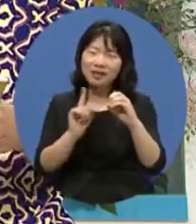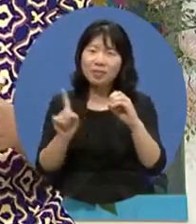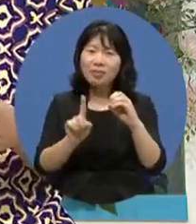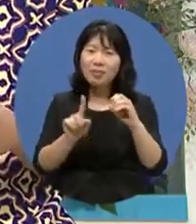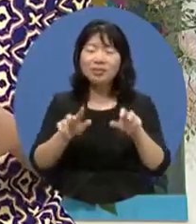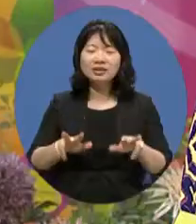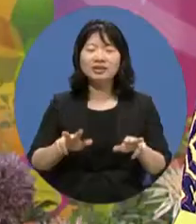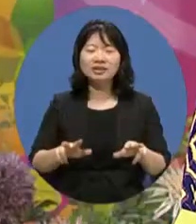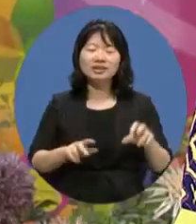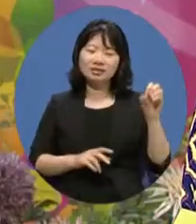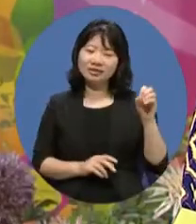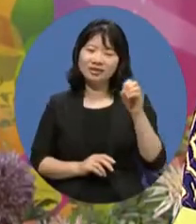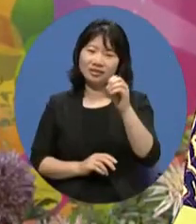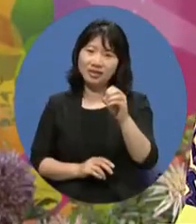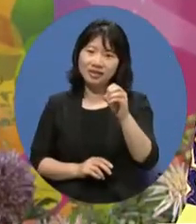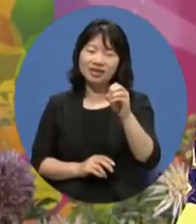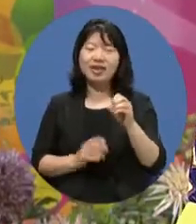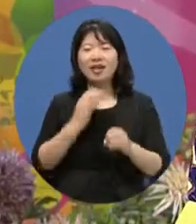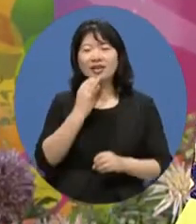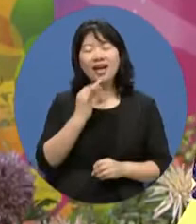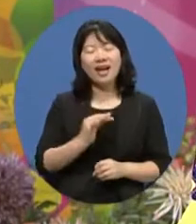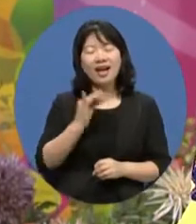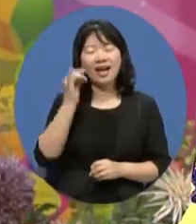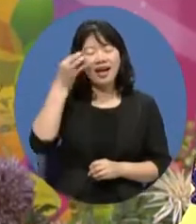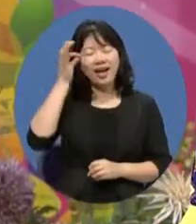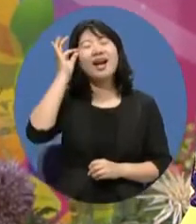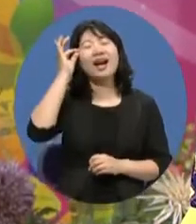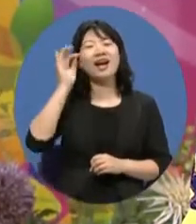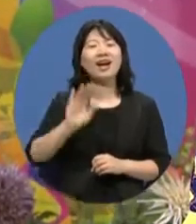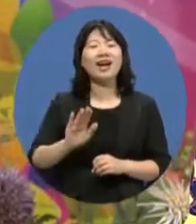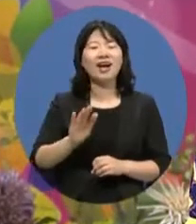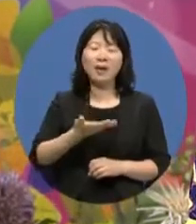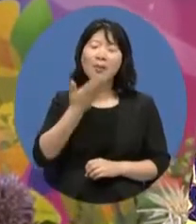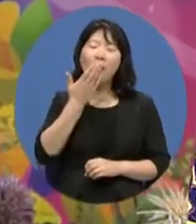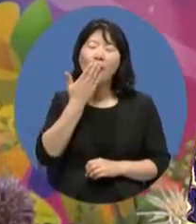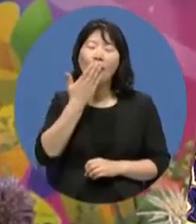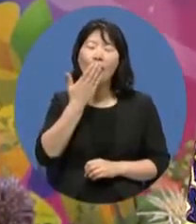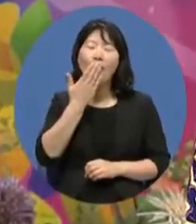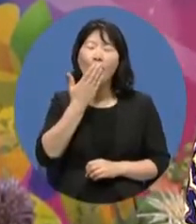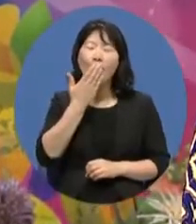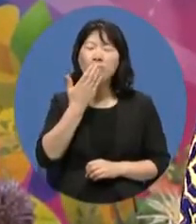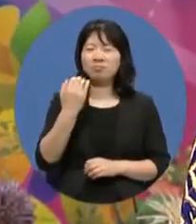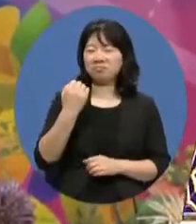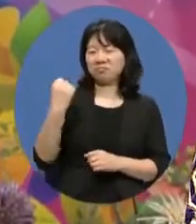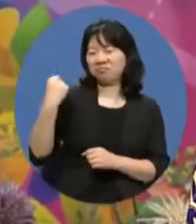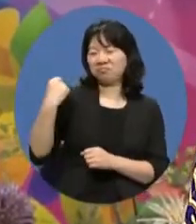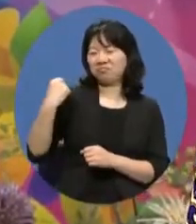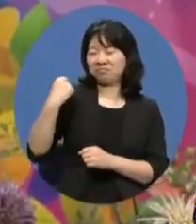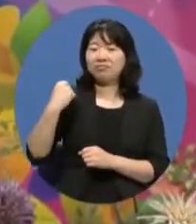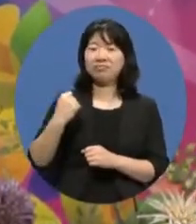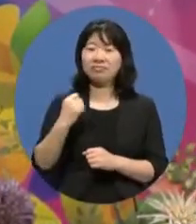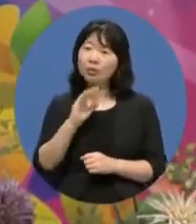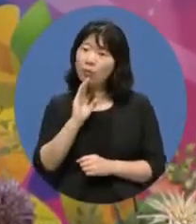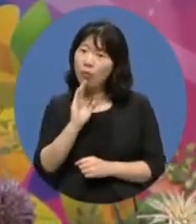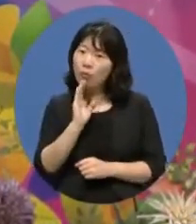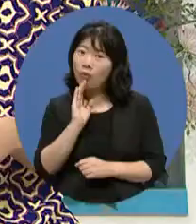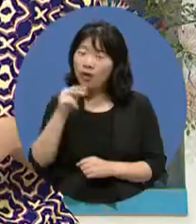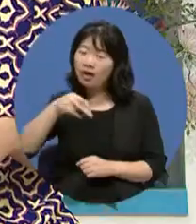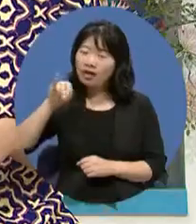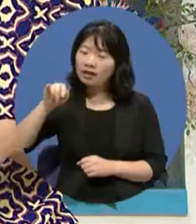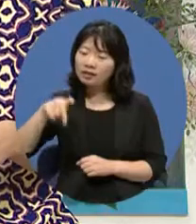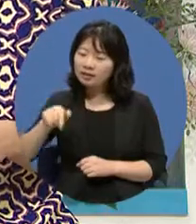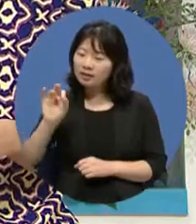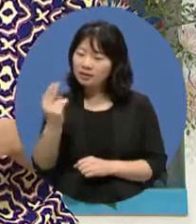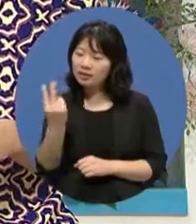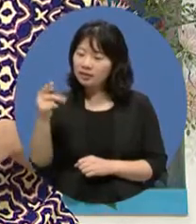오, 땡땡. 땡땡은 당연히, 아하. 식욕. 식욕의 계절? 식욕. 아휴. 네. 맞잖아요. 식욕이요? 예.